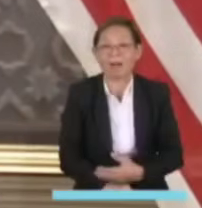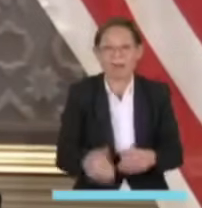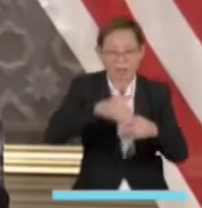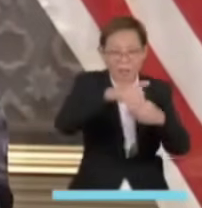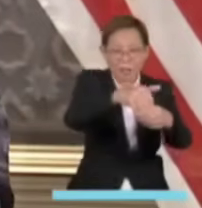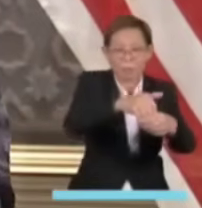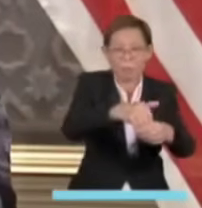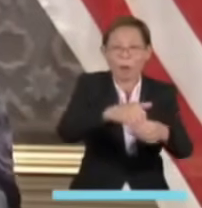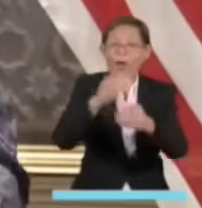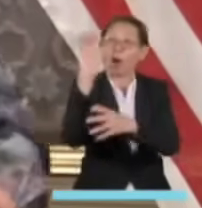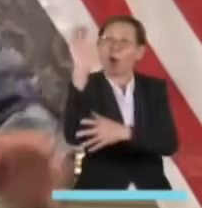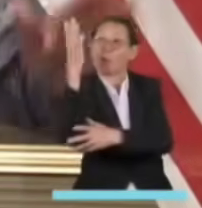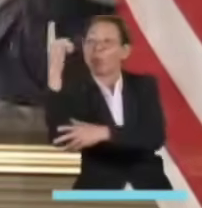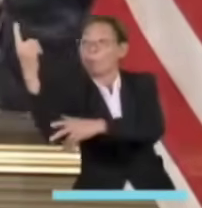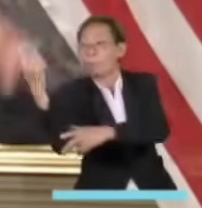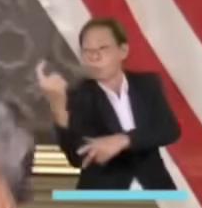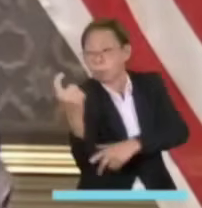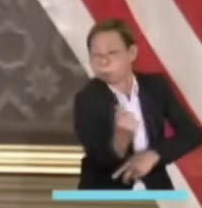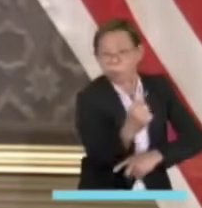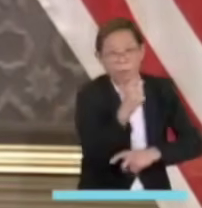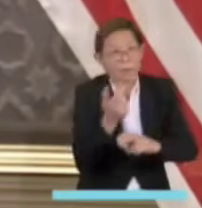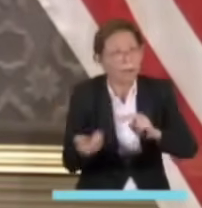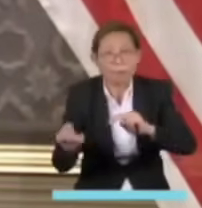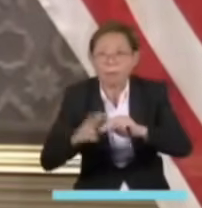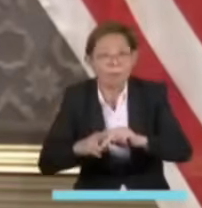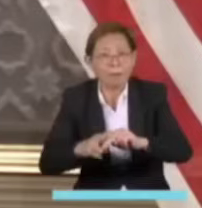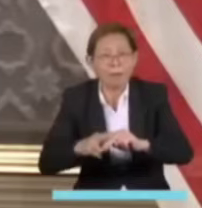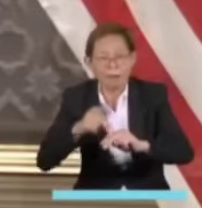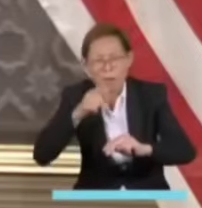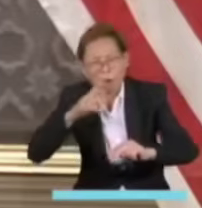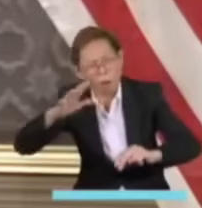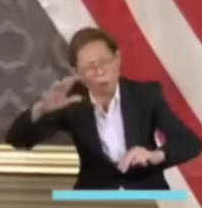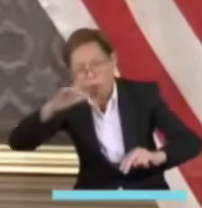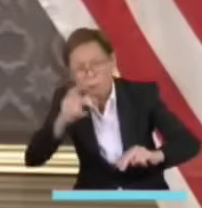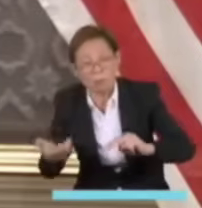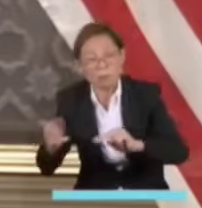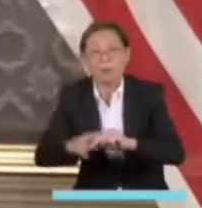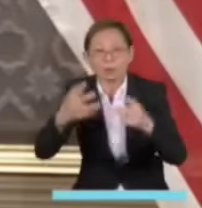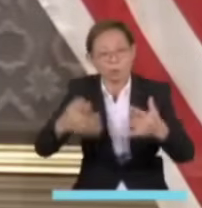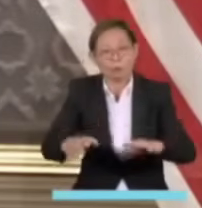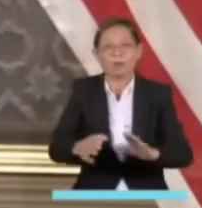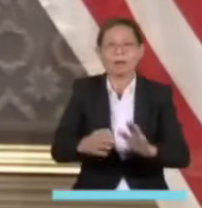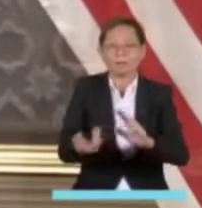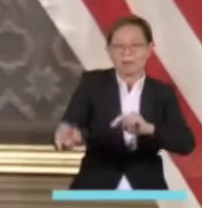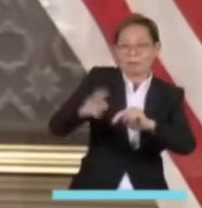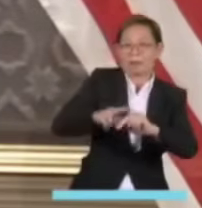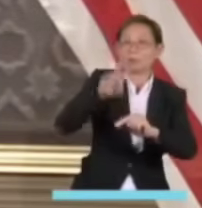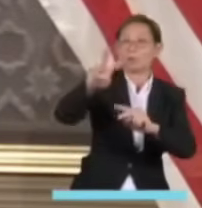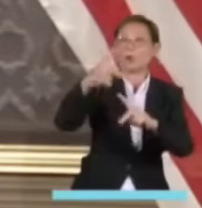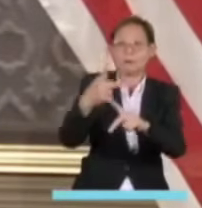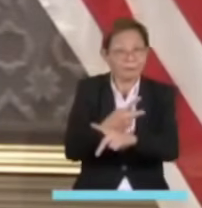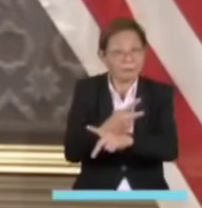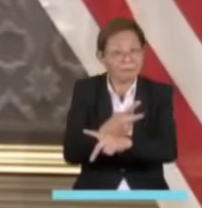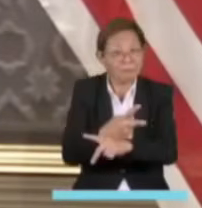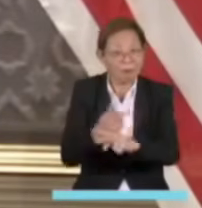getah umpamanya yang tidak dinaikkan sekian lama telah dinaikkan